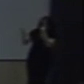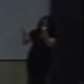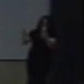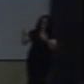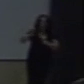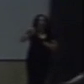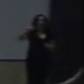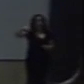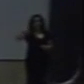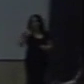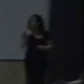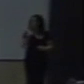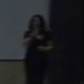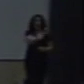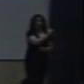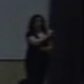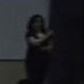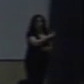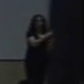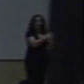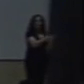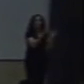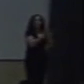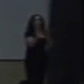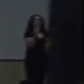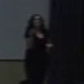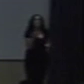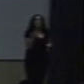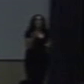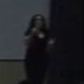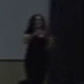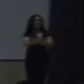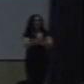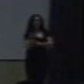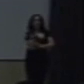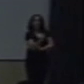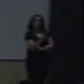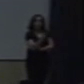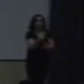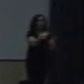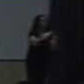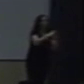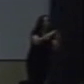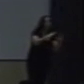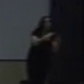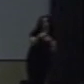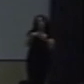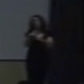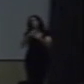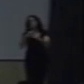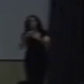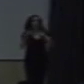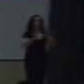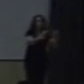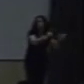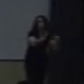l'Edu ha dit una frase que estava bé, perquè jo crec que al final no és contraposar uns mitjans i uns altres, i que això, no? Vull dir, tot es complementa, però